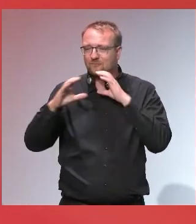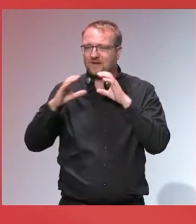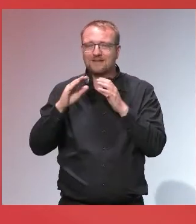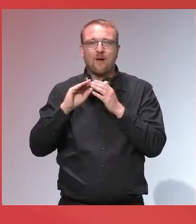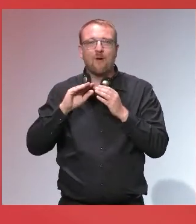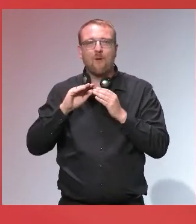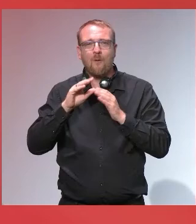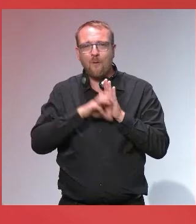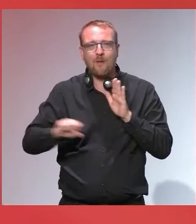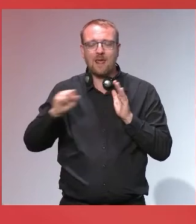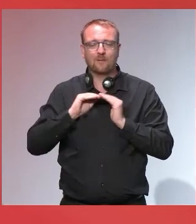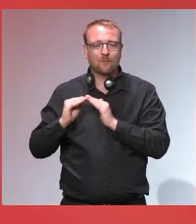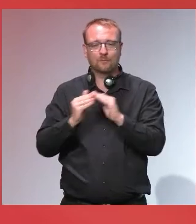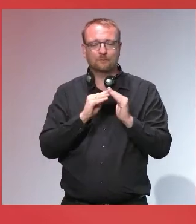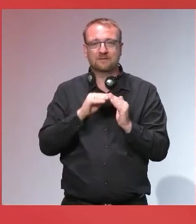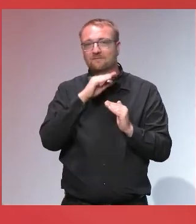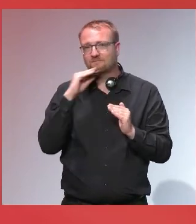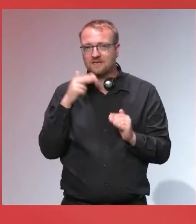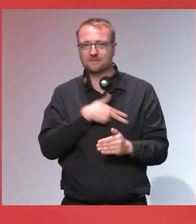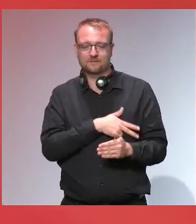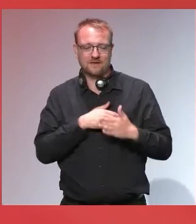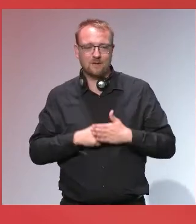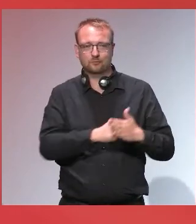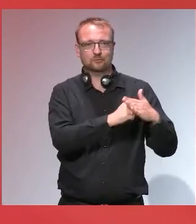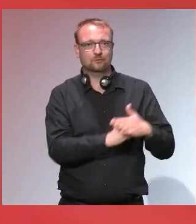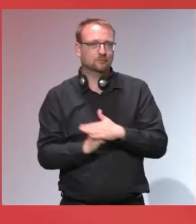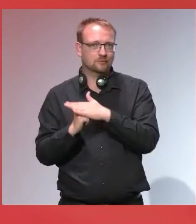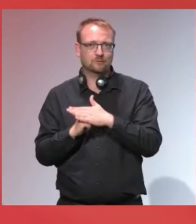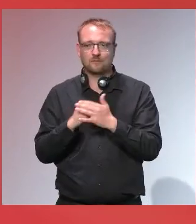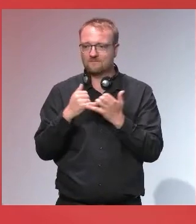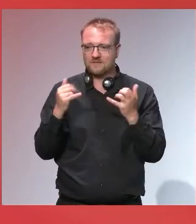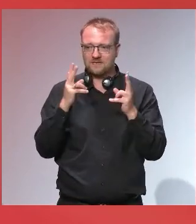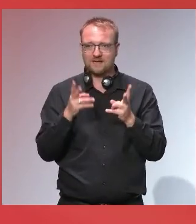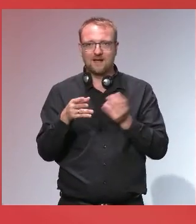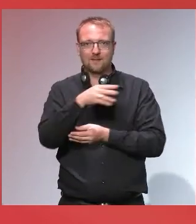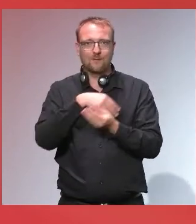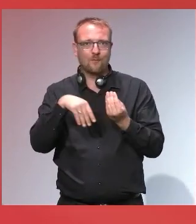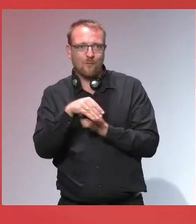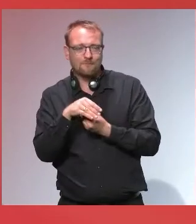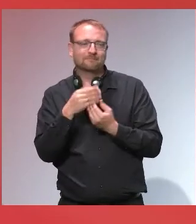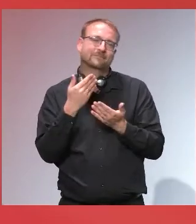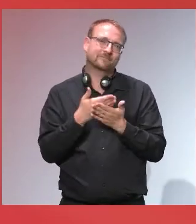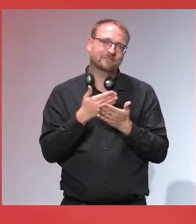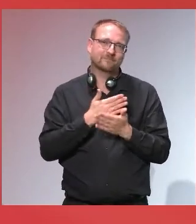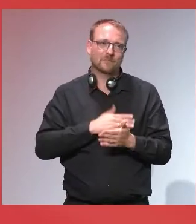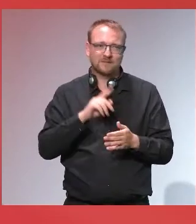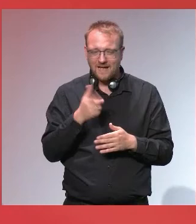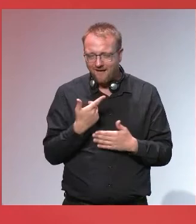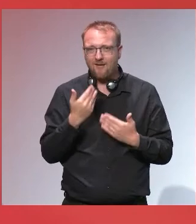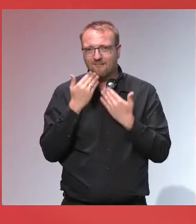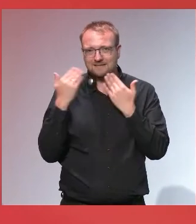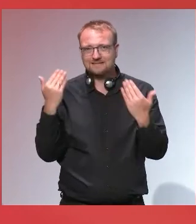Ganz viel soziale Unterstützung, gegenseitig Tipps und Hacks, wie hier damit umzugehen ist. An dieser Stelle vielen Dank an